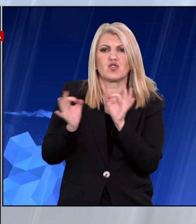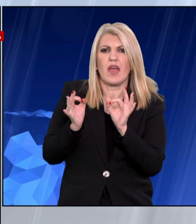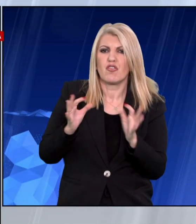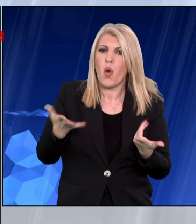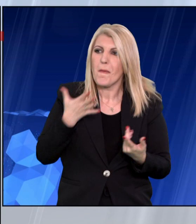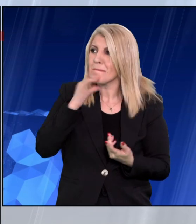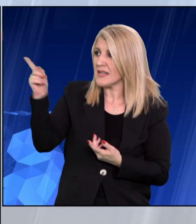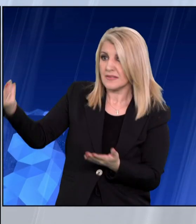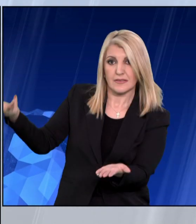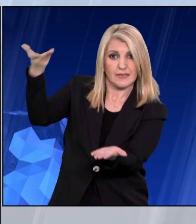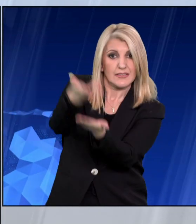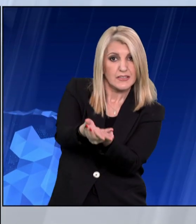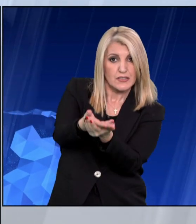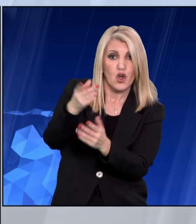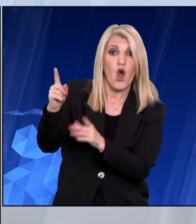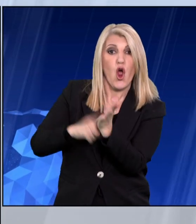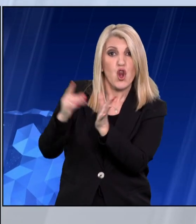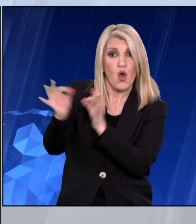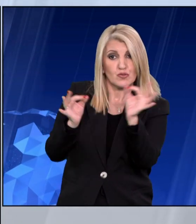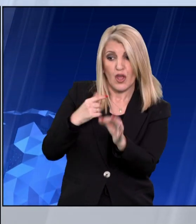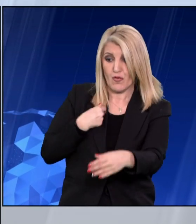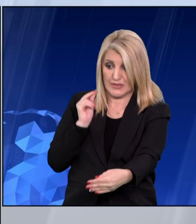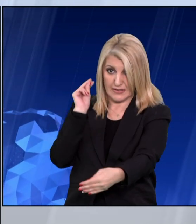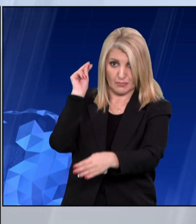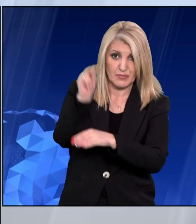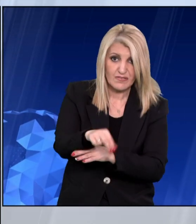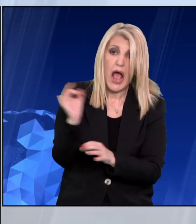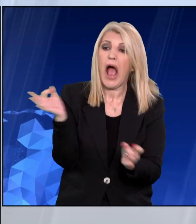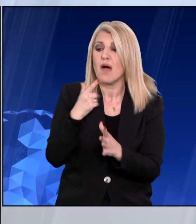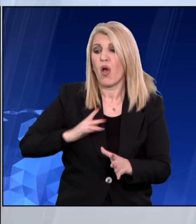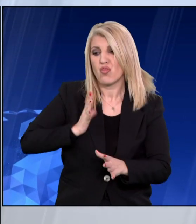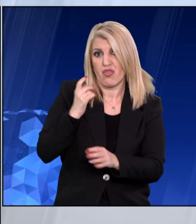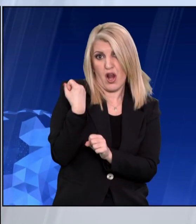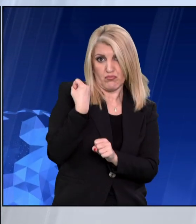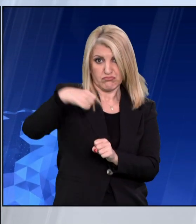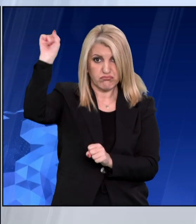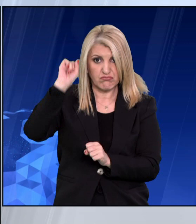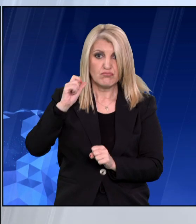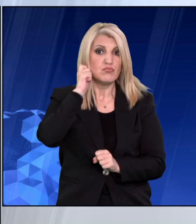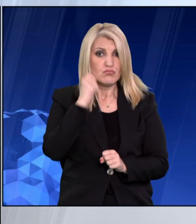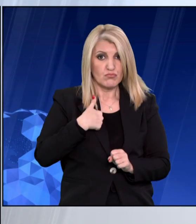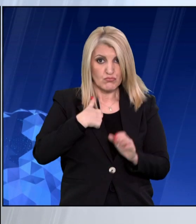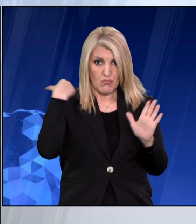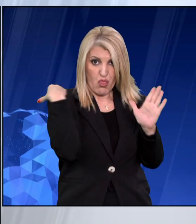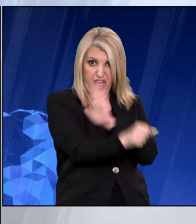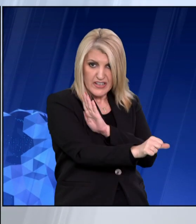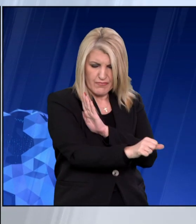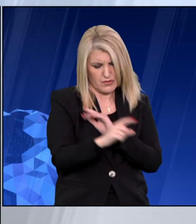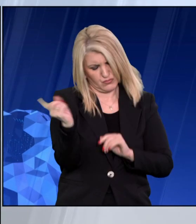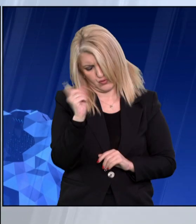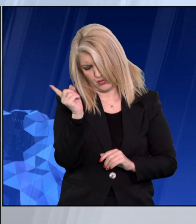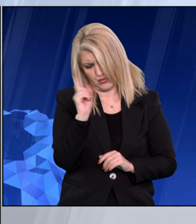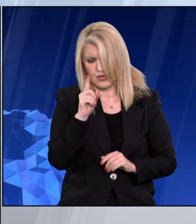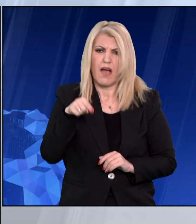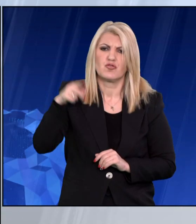κοινοβουλευτικής ομάδας του συριζα πάνω σε κάποια κομματική πειθαρχία για νομοσχέδιο που θα φέρει όμως η ανάρτηση του στέφανου κασελάκη